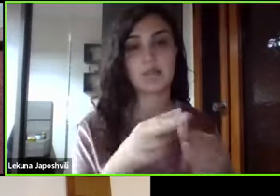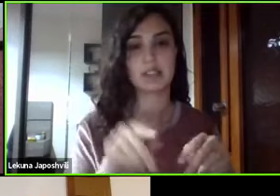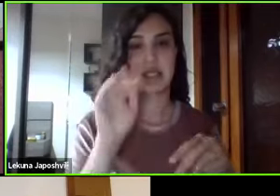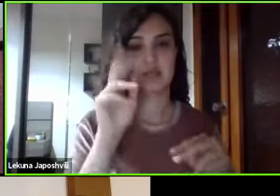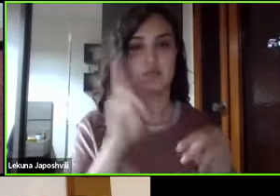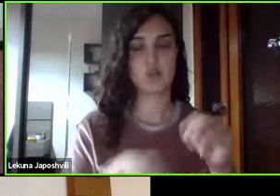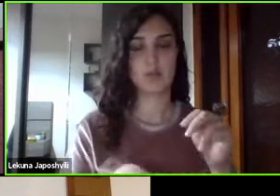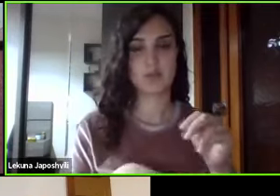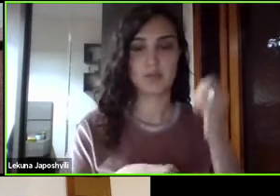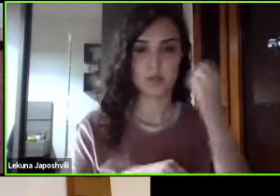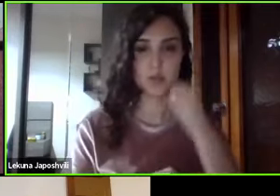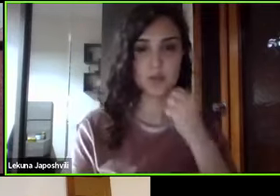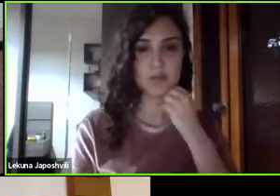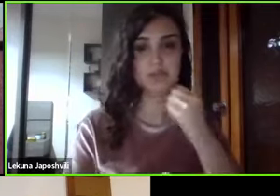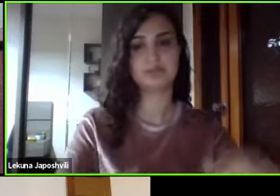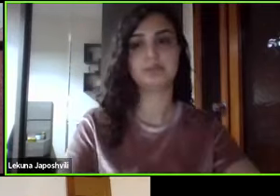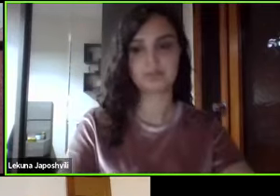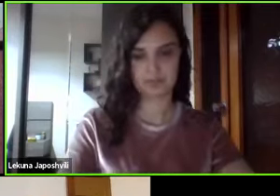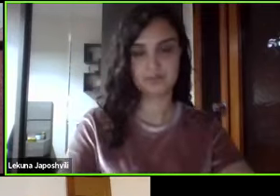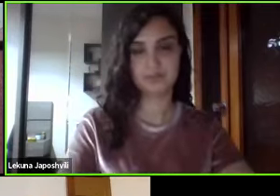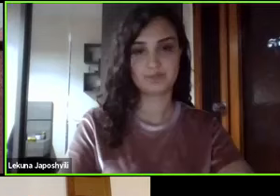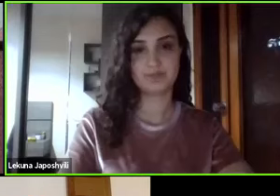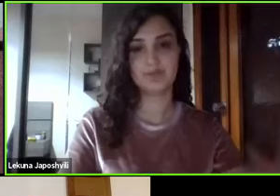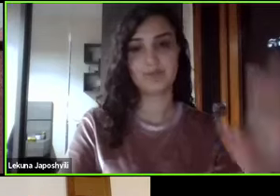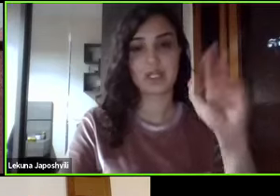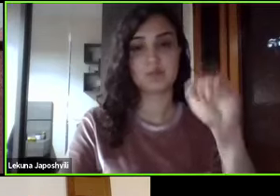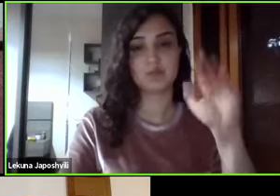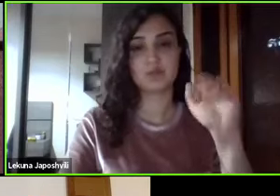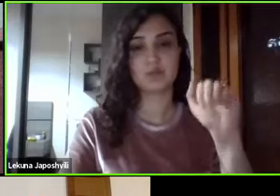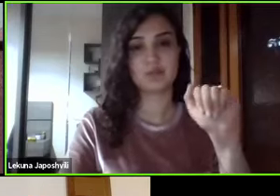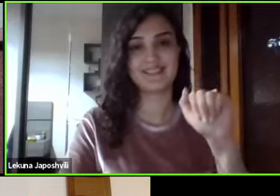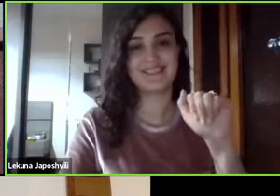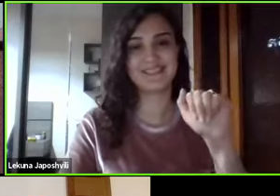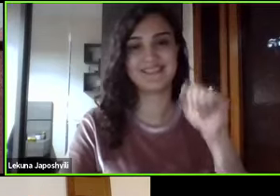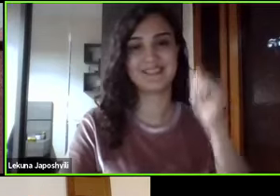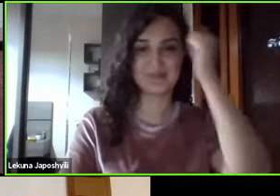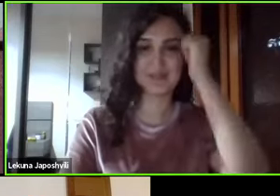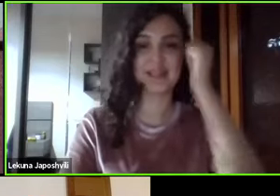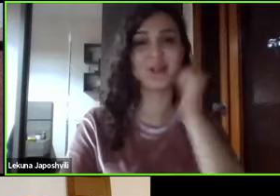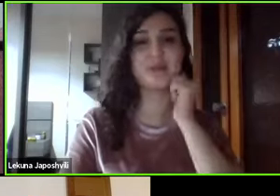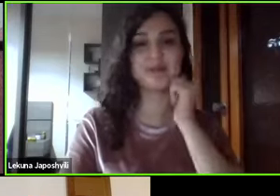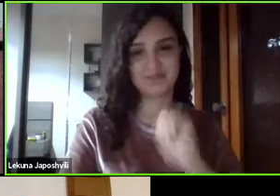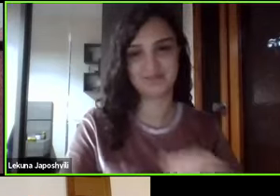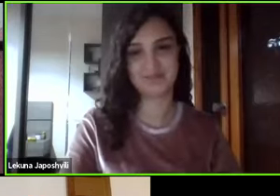დაგემშვიდობებით. დიდი მადლობა. მემშვიდობები, ეკუნა კიდევ ერთხელ დიდი მადლობა.